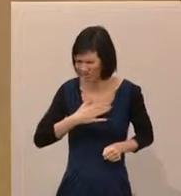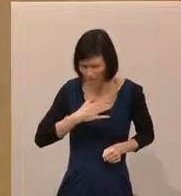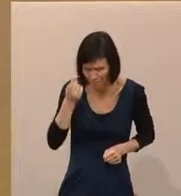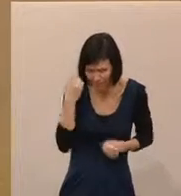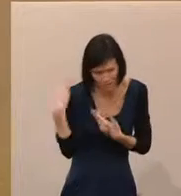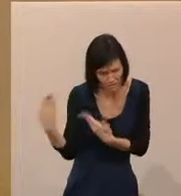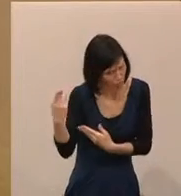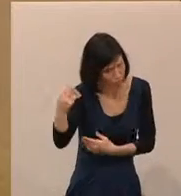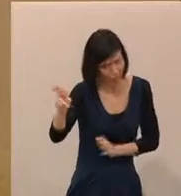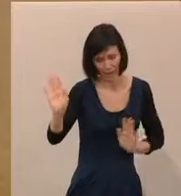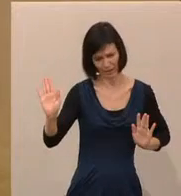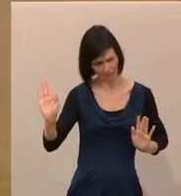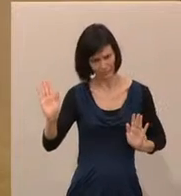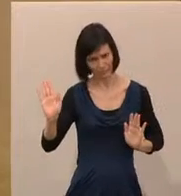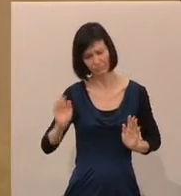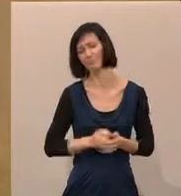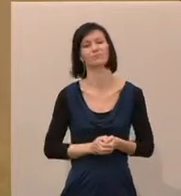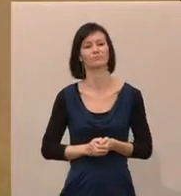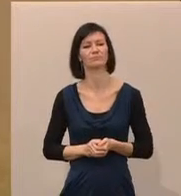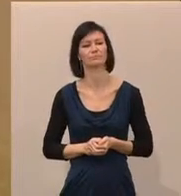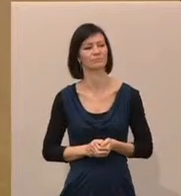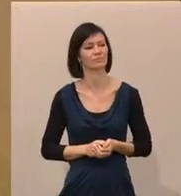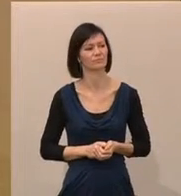sehr geehrte Kolleginnen und Kollegen.